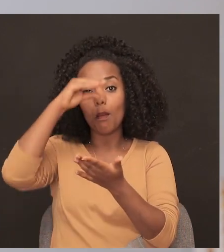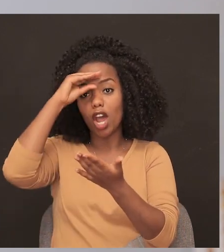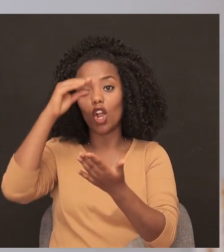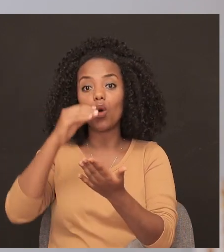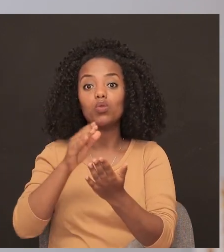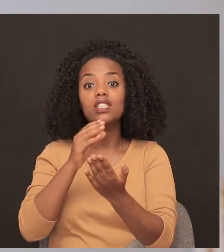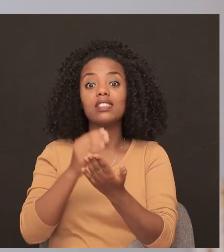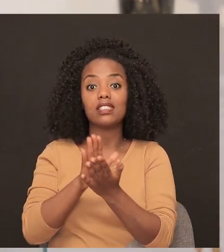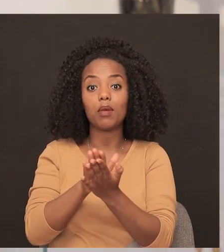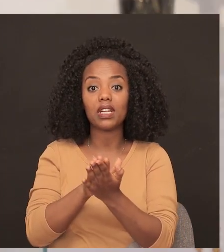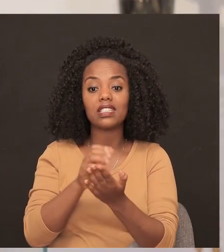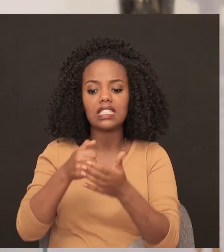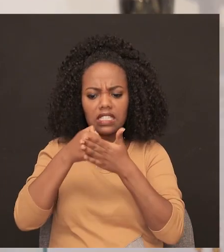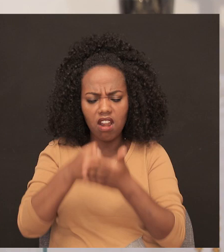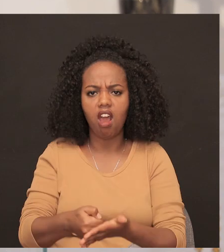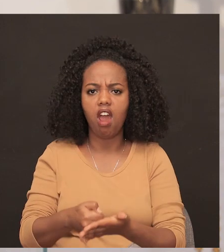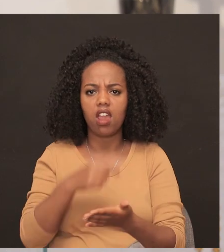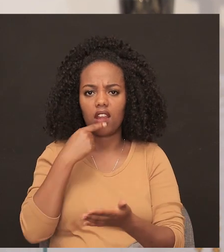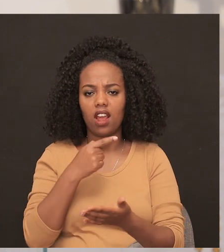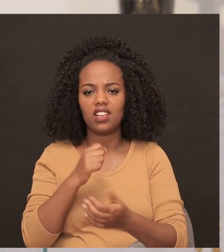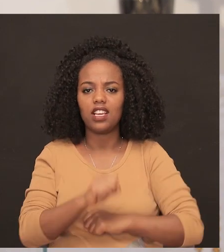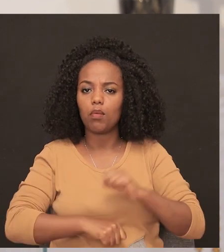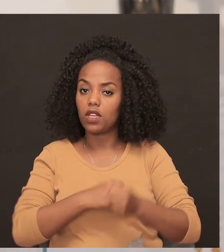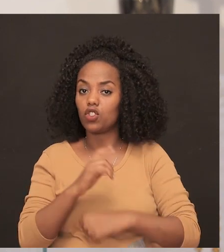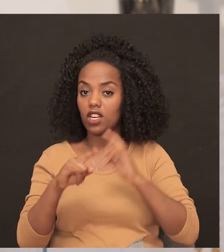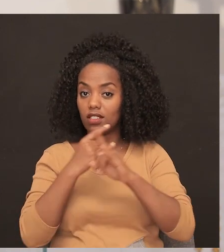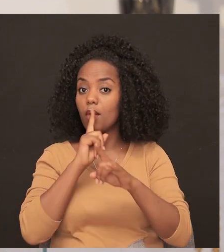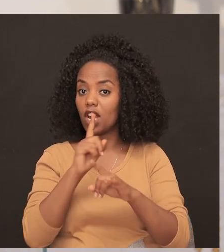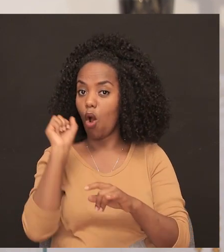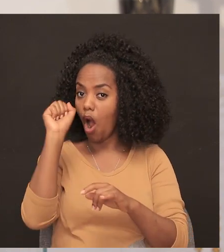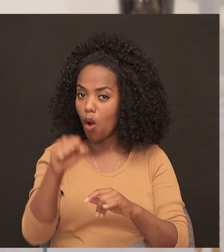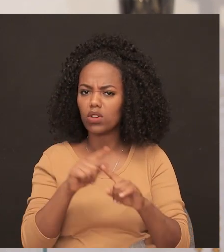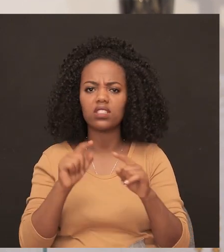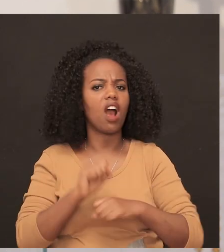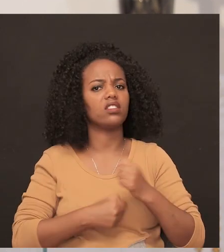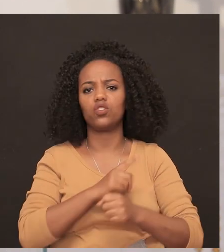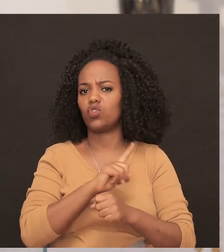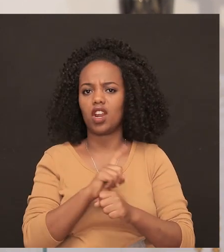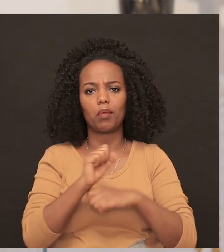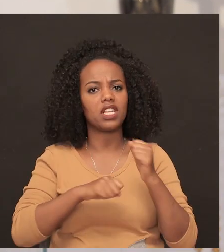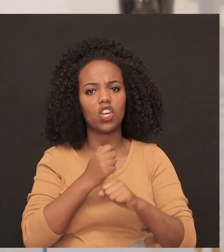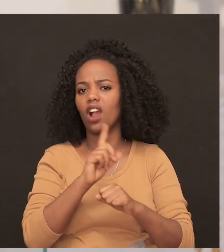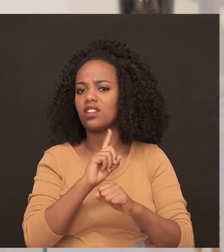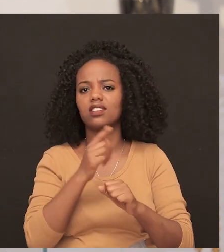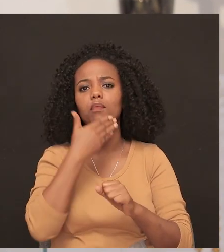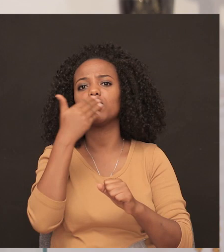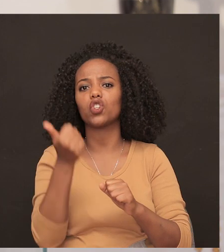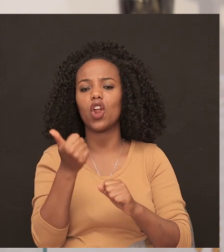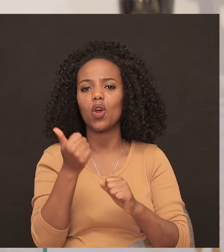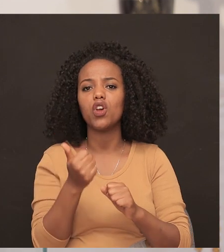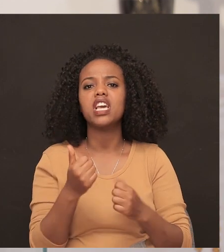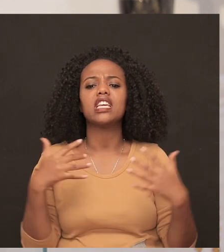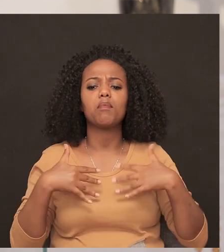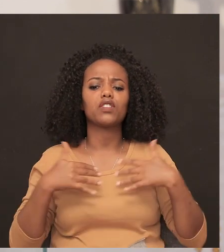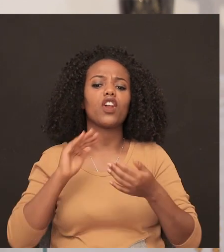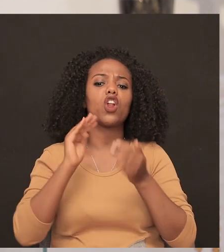ጽና ይለዋል። የሚያስጨንቅ ዘመን ነው። አዎ፣ ግን አትጨነቅ። መጨነቅ አይደለም መፍትሄው።